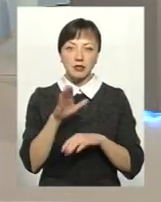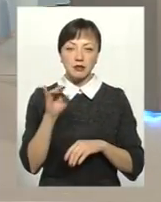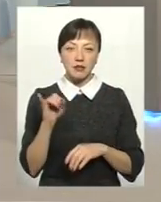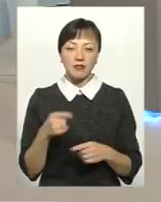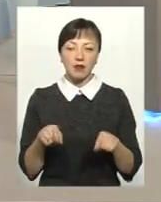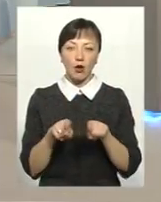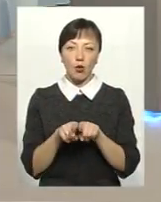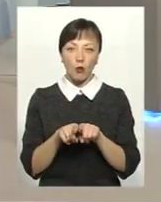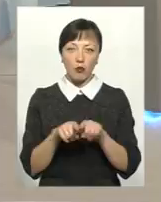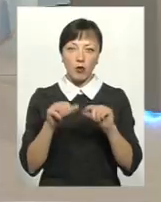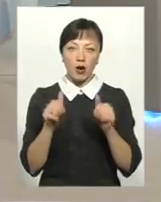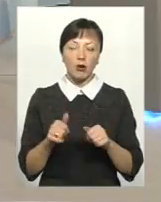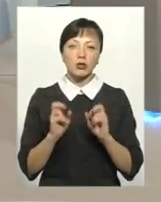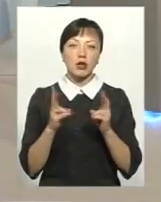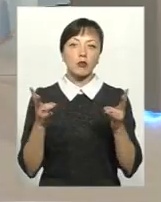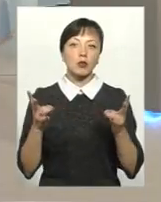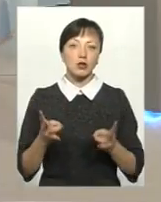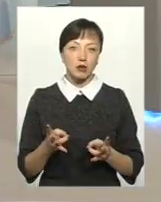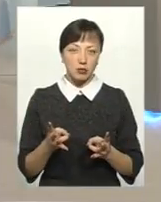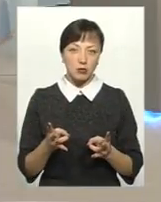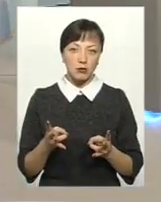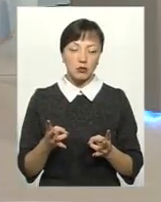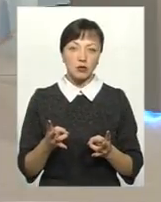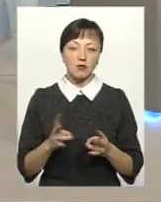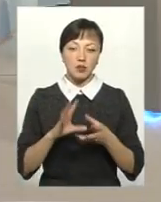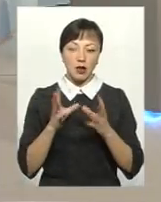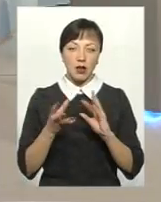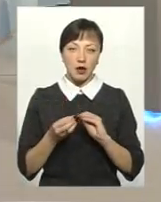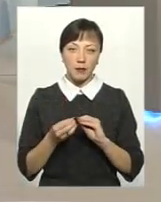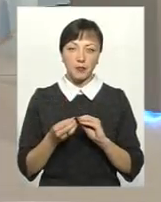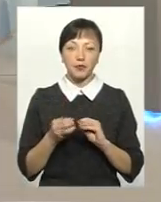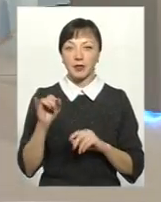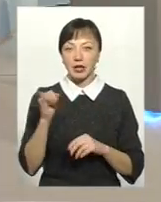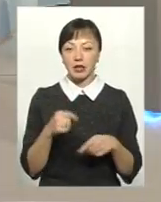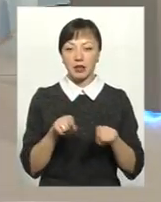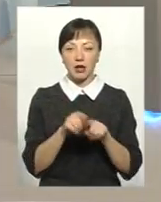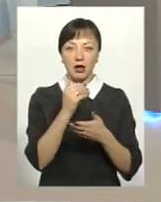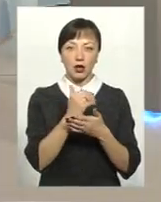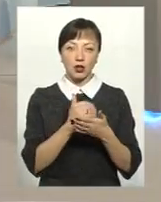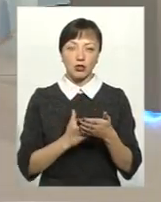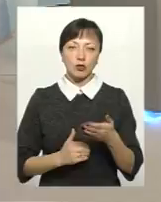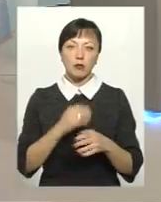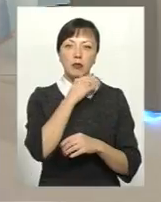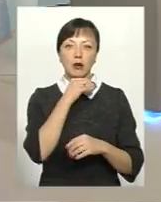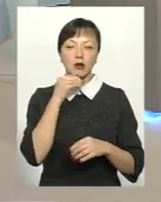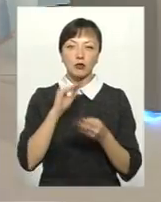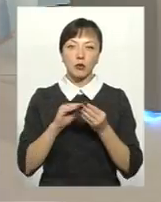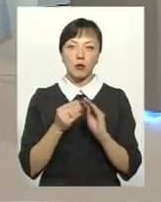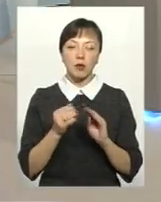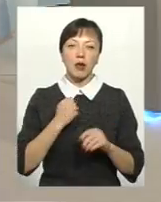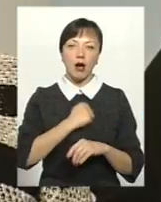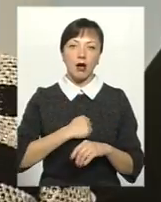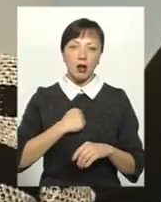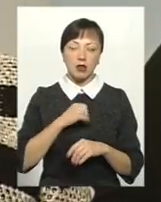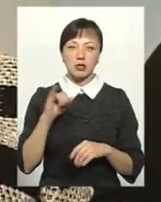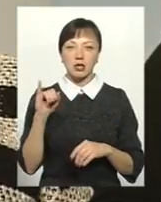в такому ракурсі, як це потребує суспільство взагалі в цілому, і таке інше. Дуже-дуже багато проблем. І агресія,